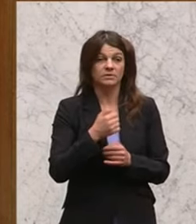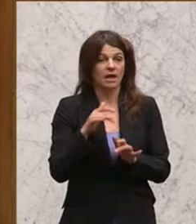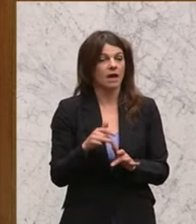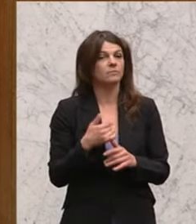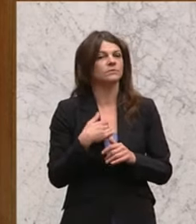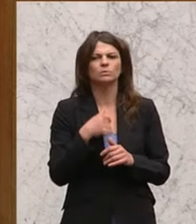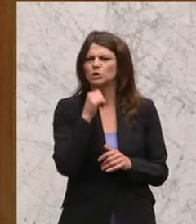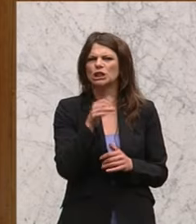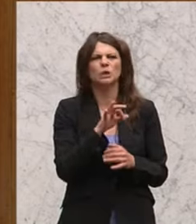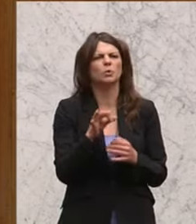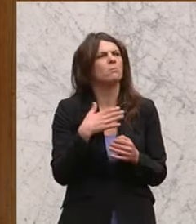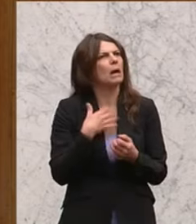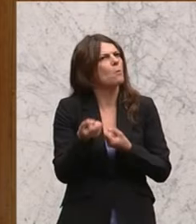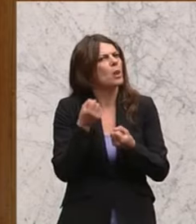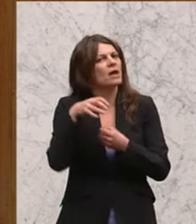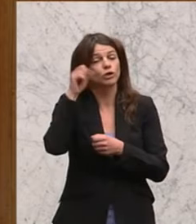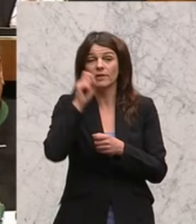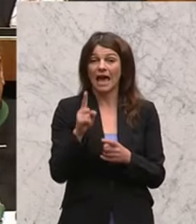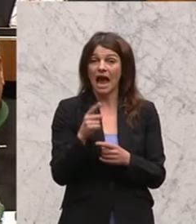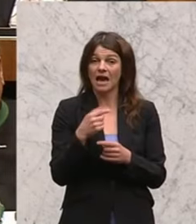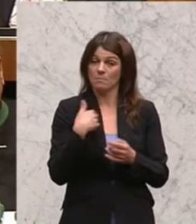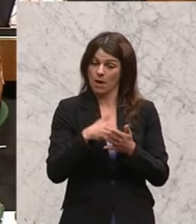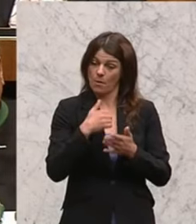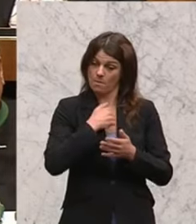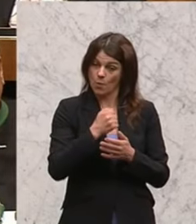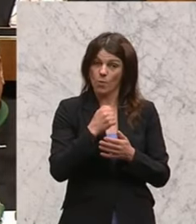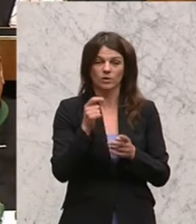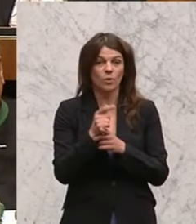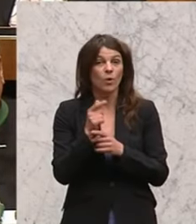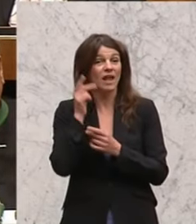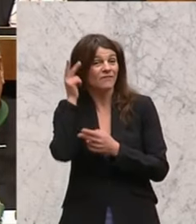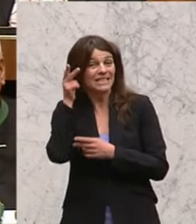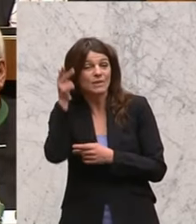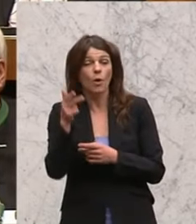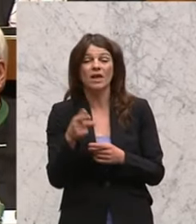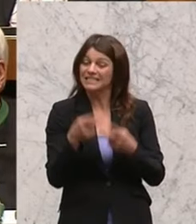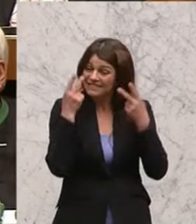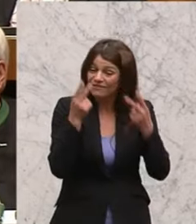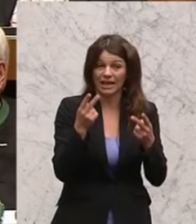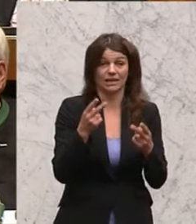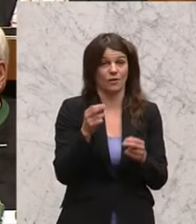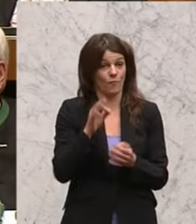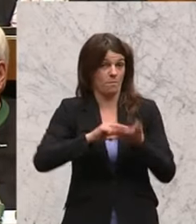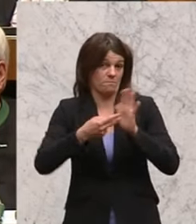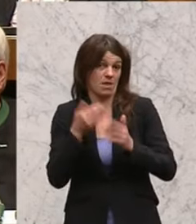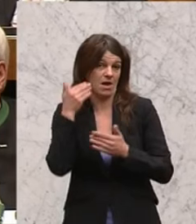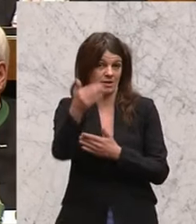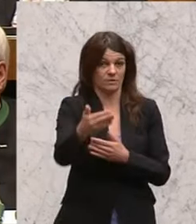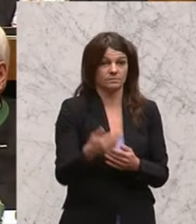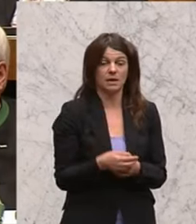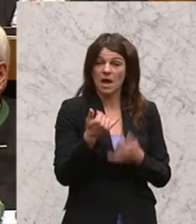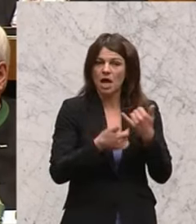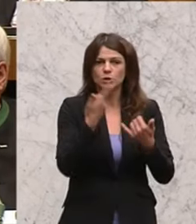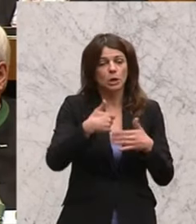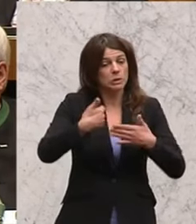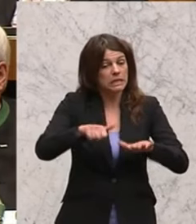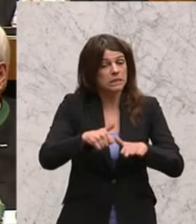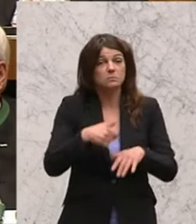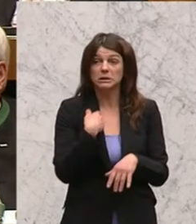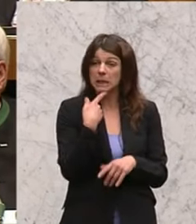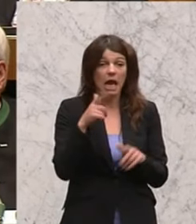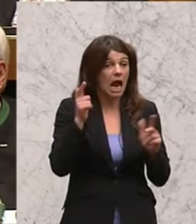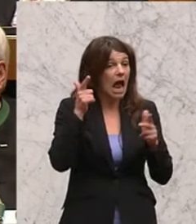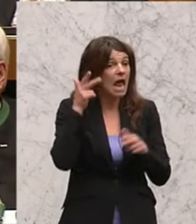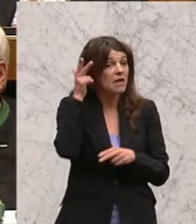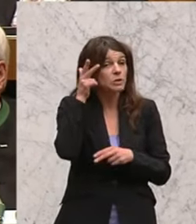einem bestimmten Politikverständnis heraus, sondern weil das schlicht und einfach eine taktische Notwendigkeit ist. Im Jahr 2016 bedeutet keine Visionen